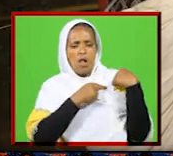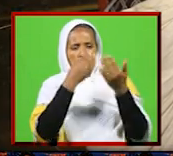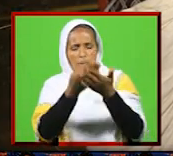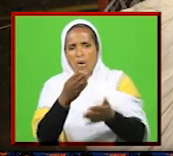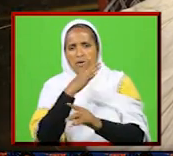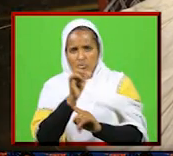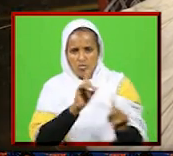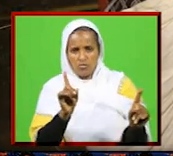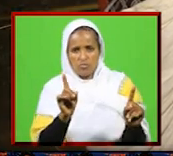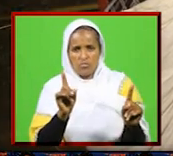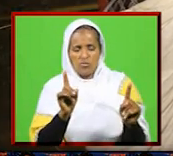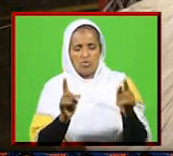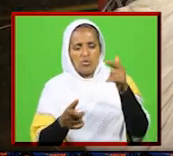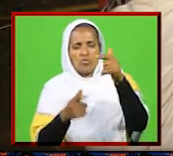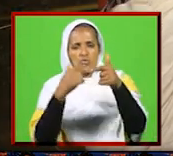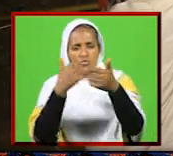ጭቃሹም አለቃም አይገዛው